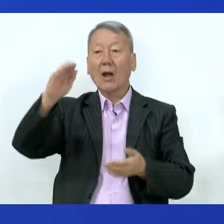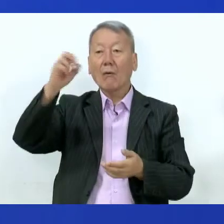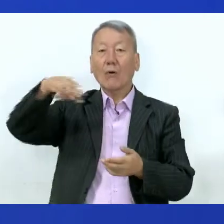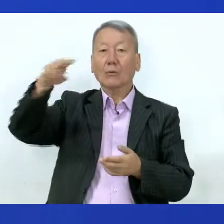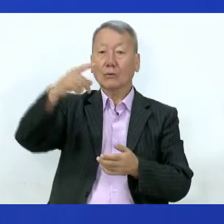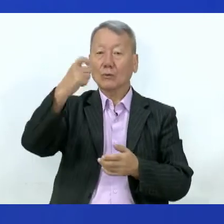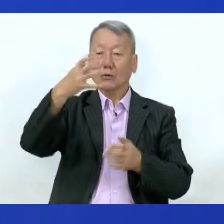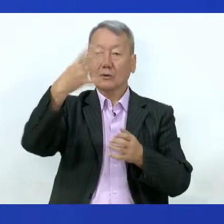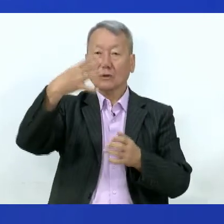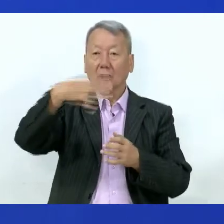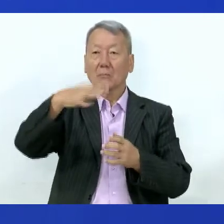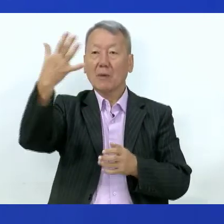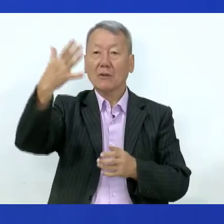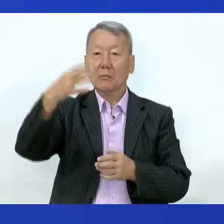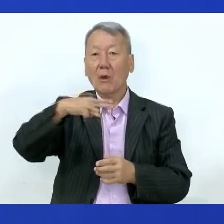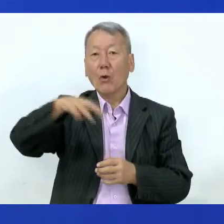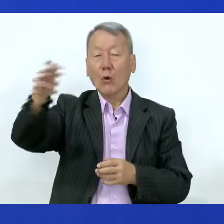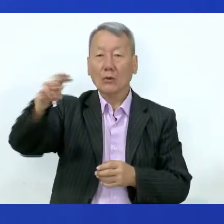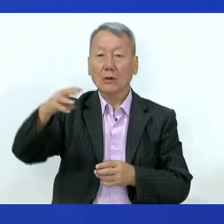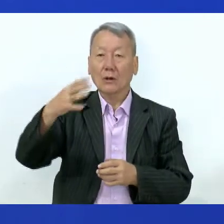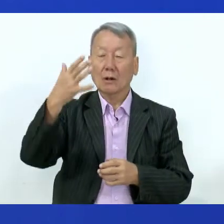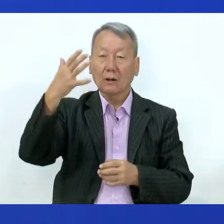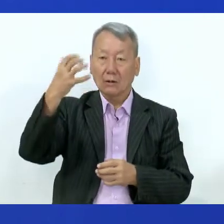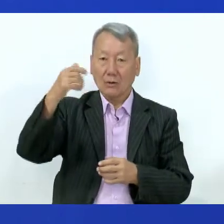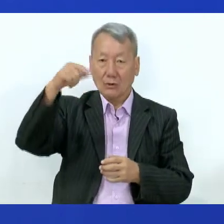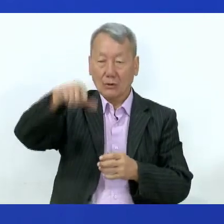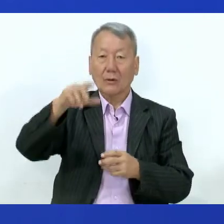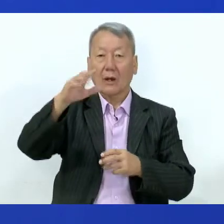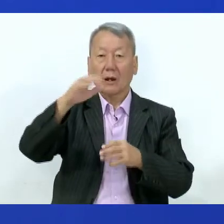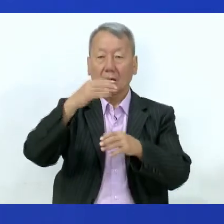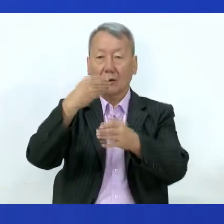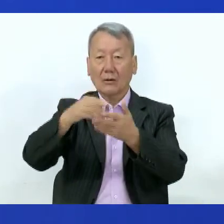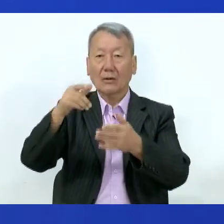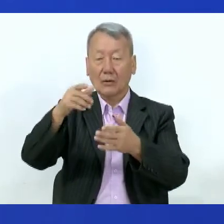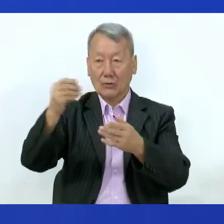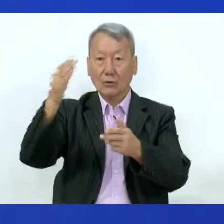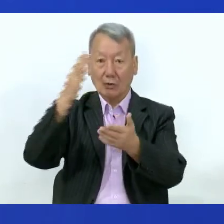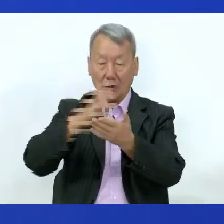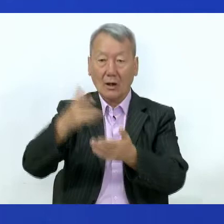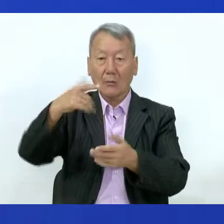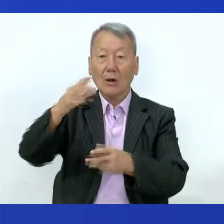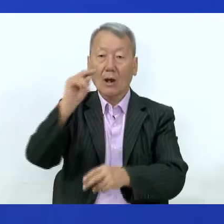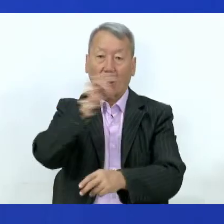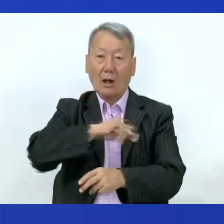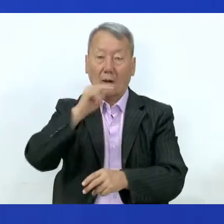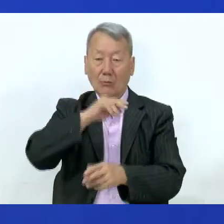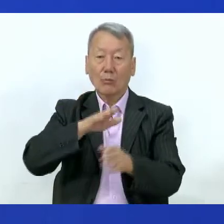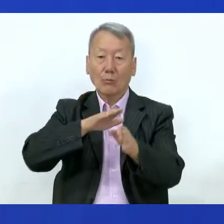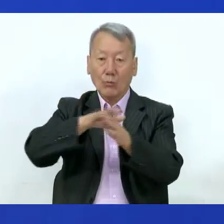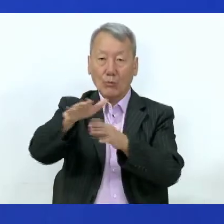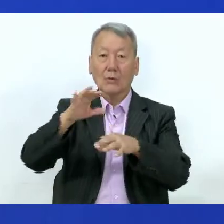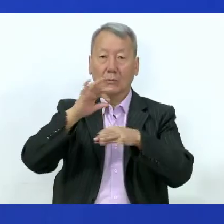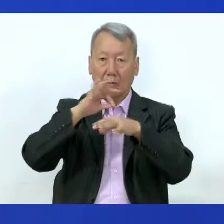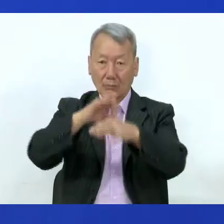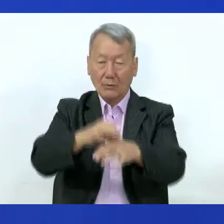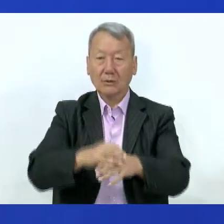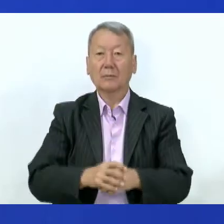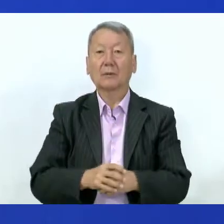185 миллион 520 сон қаржылу келіп түшті жүмуштар толығыменен жүріп жатат.